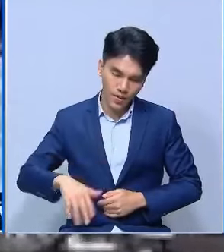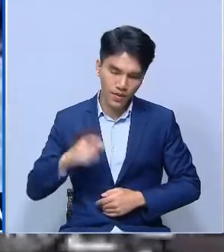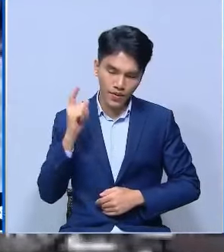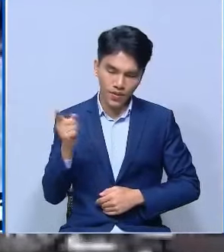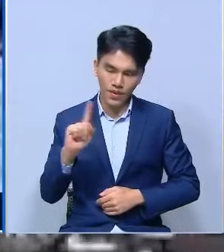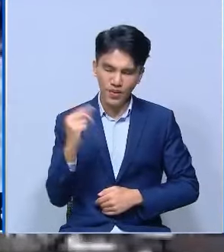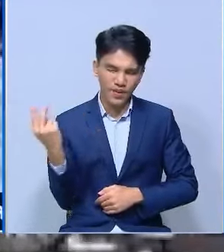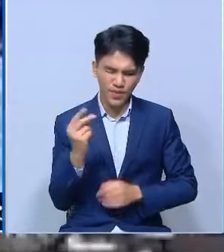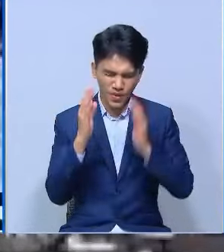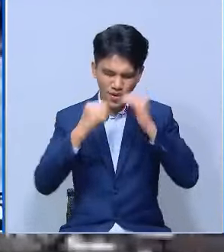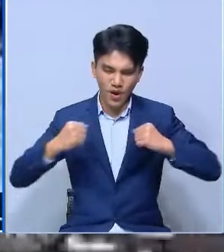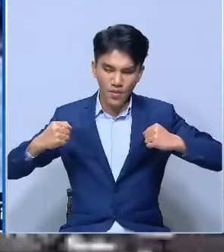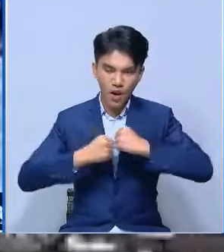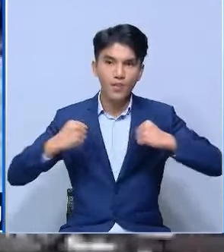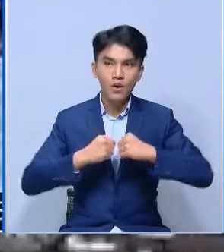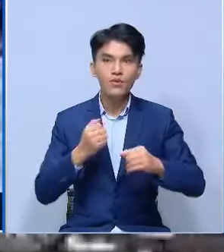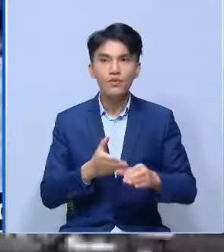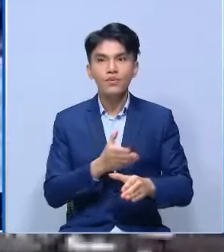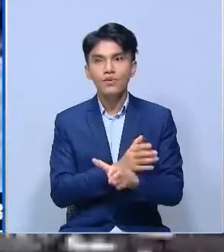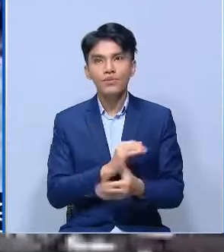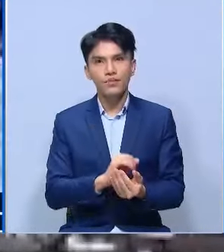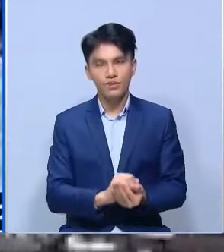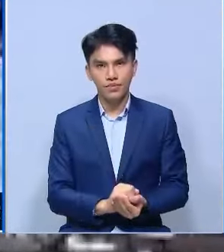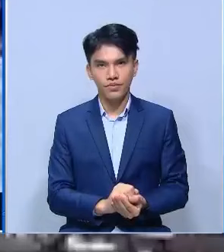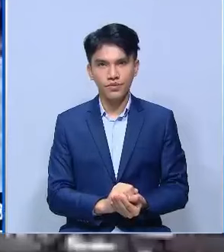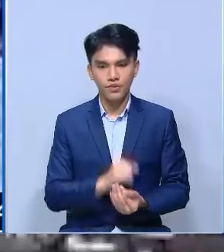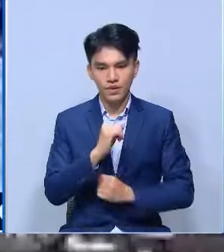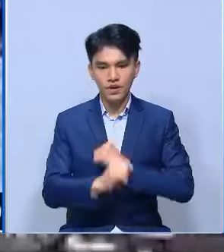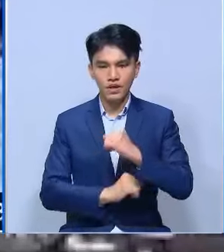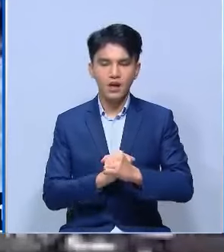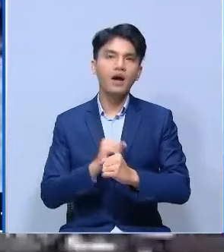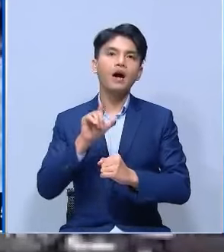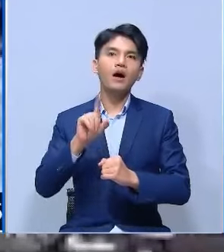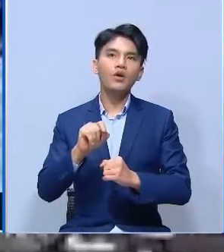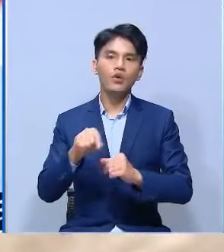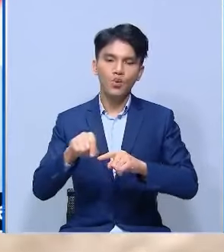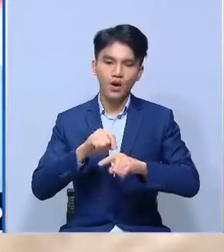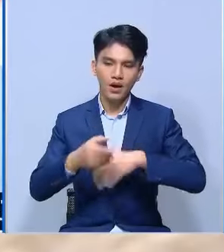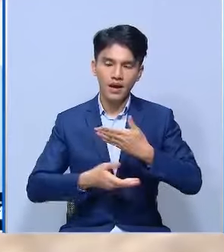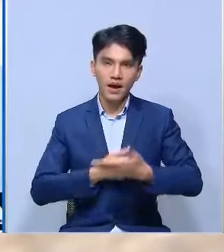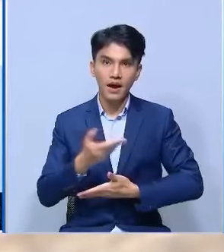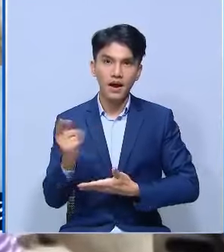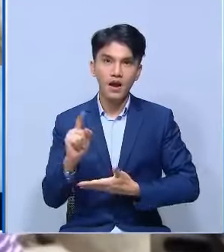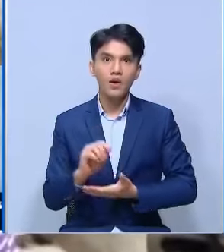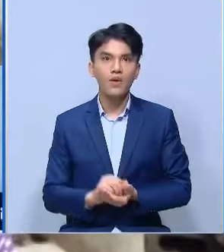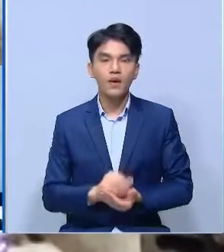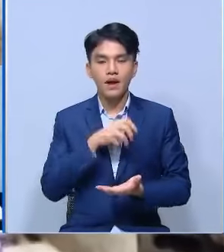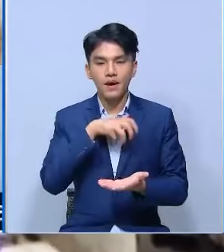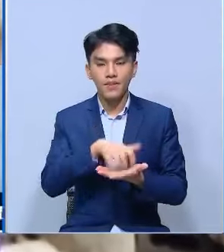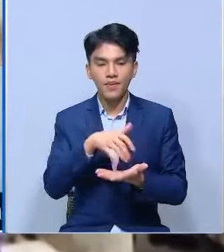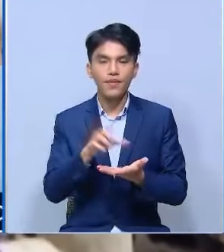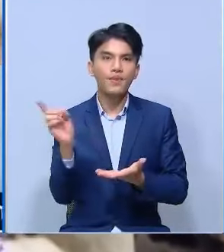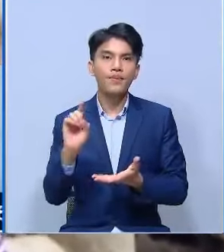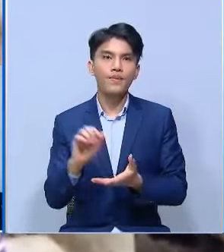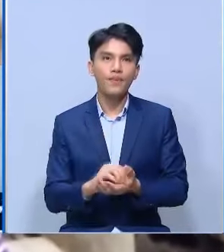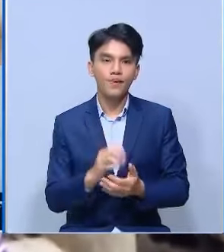วเนี่ยทั้งคู่ก็มีเรื่องชกต่อยกันมาก่อนหน้านี้ค่ะนายวิษณุอายุ20ปีพ่อค้าที่ขายไส้กรอกซึ่งก็เป็นคู่กรณีของเขาเล่าให้ฟังแบบนี้ค่ะว่